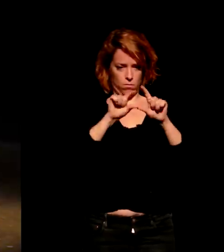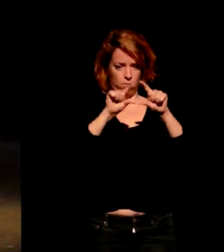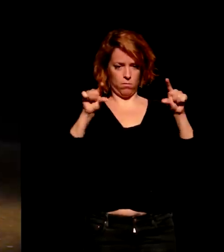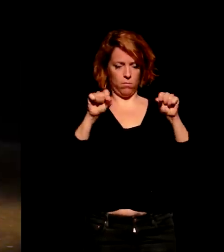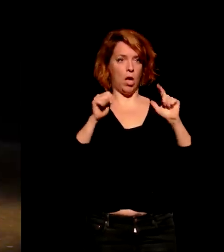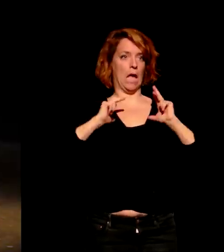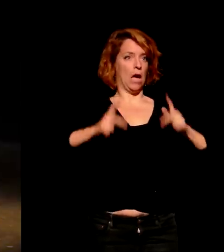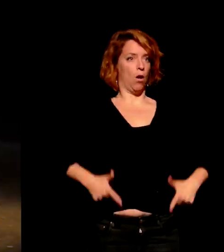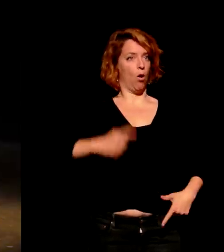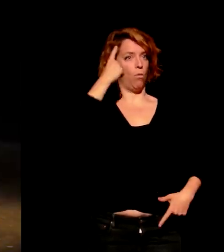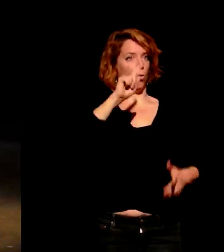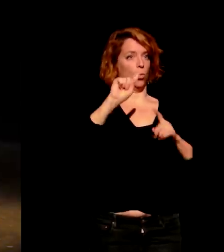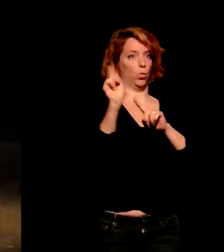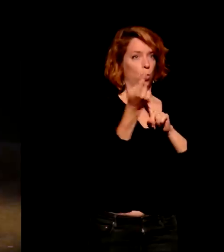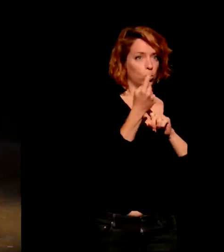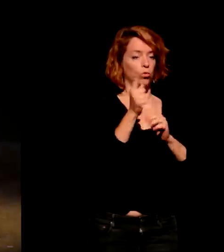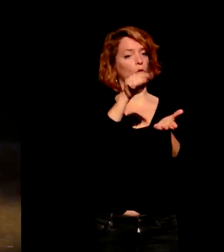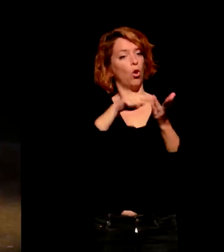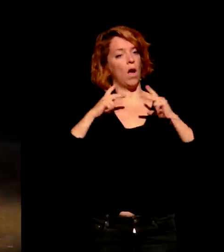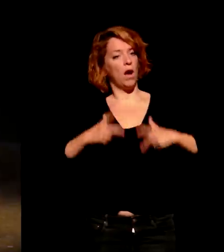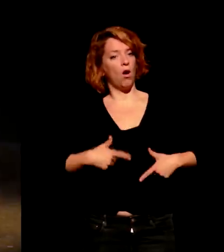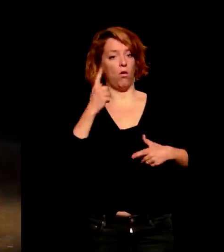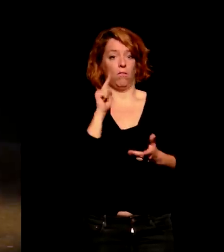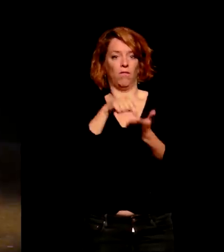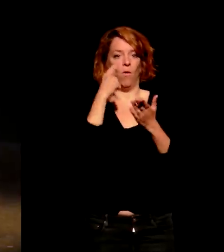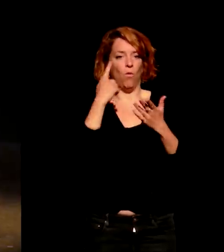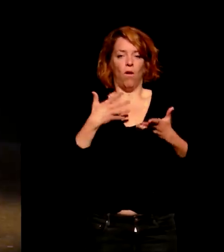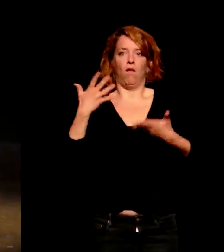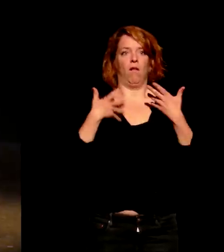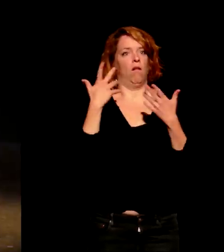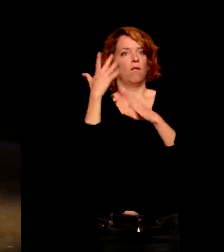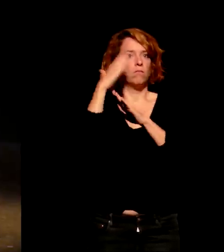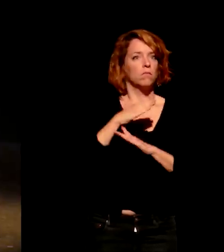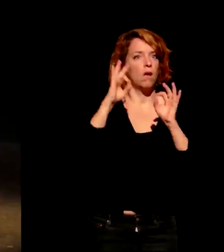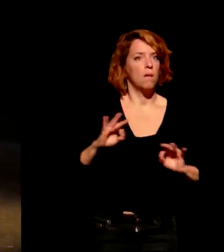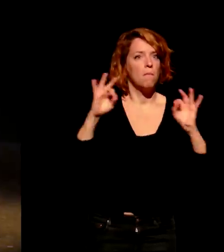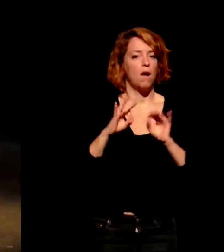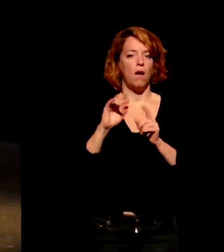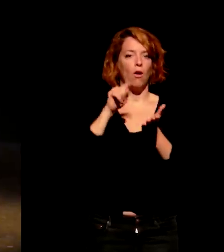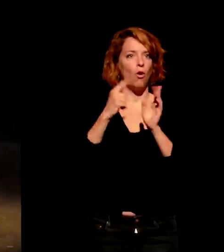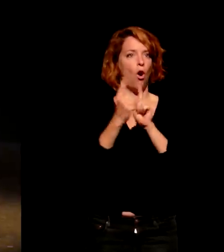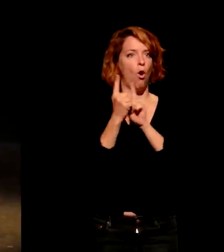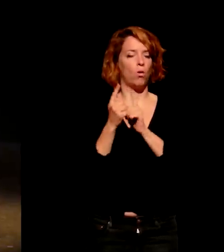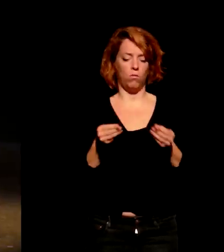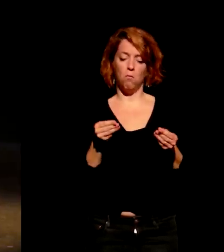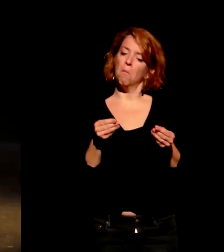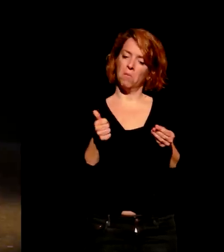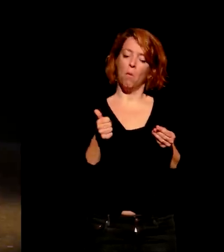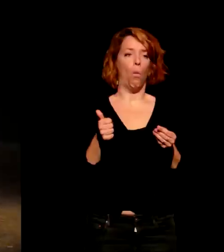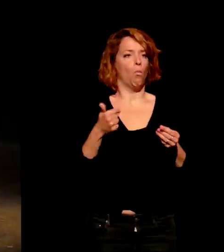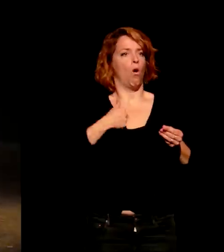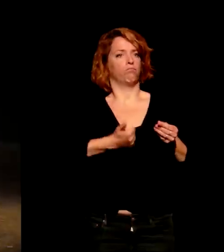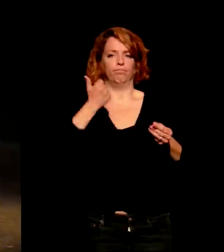tous. L'école est un lieu d'émancipation. Il doit être ouvert à toutes et tous. C'est un lieu de rencontre. Je décide de distribuer le tract.